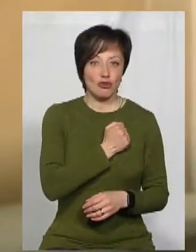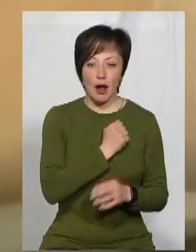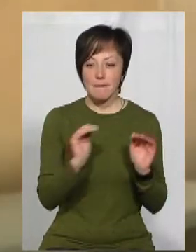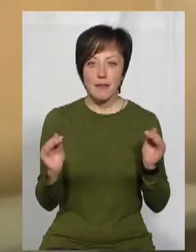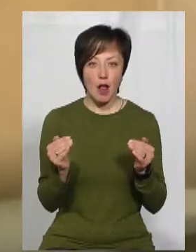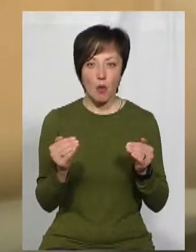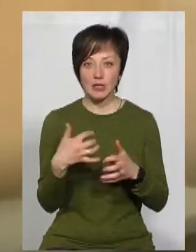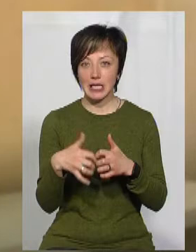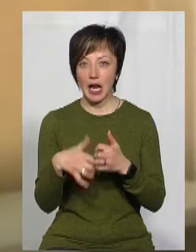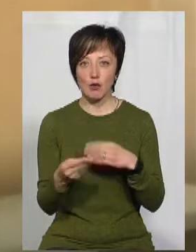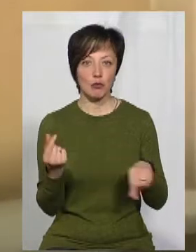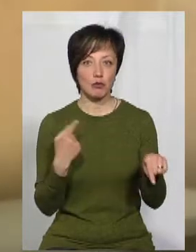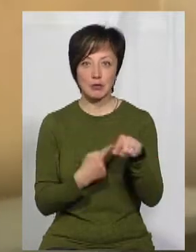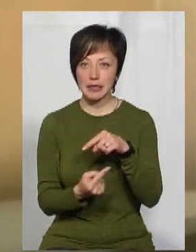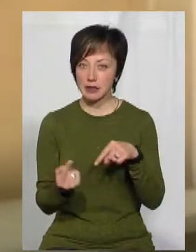жаль,